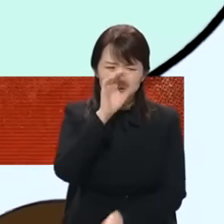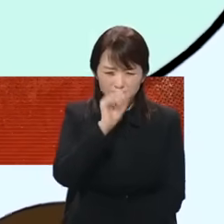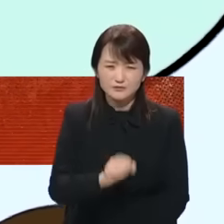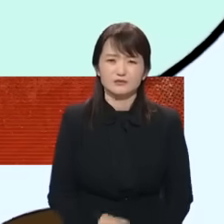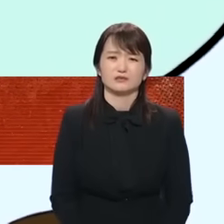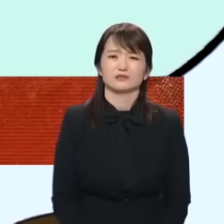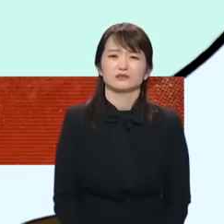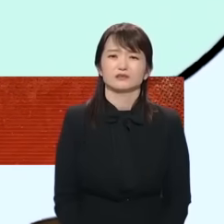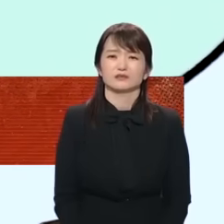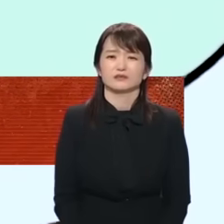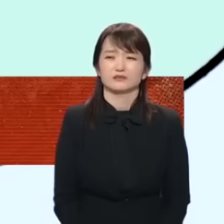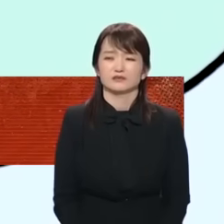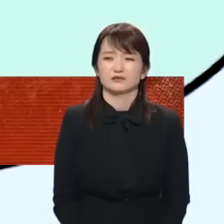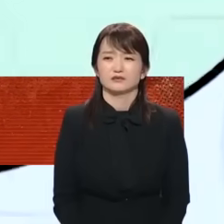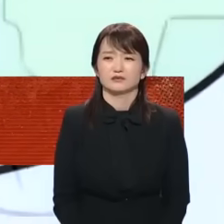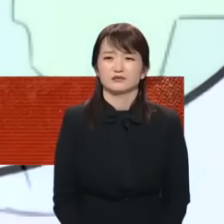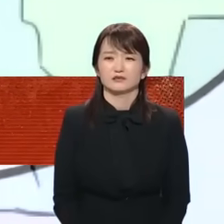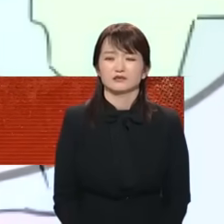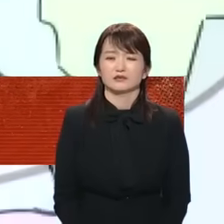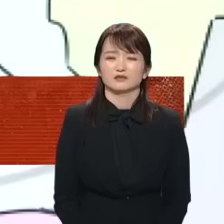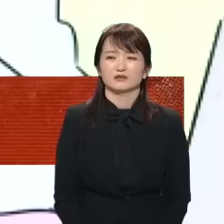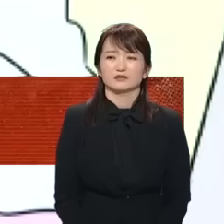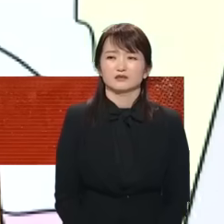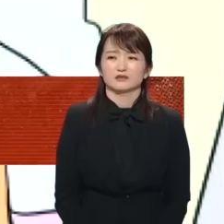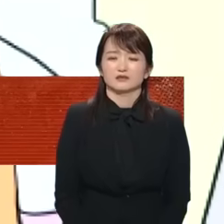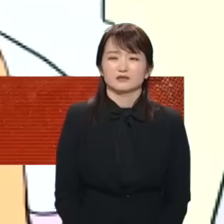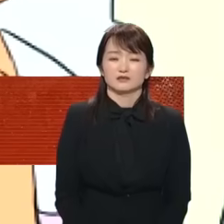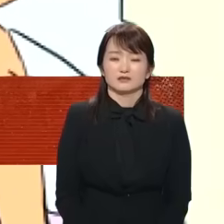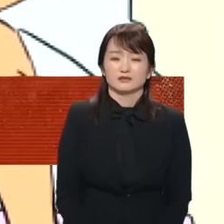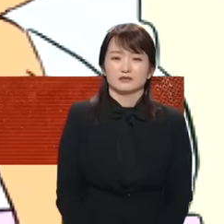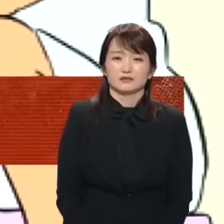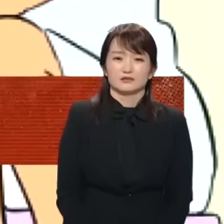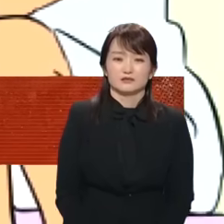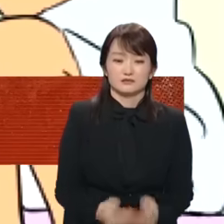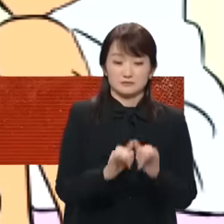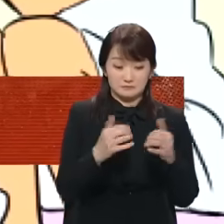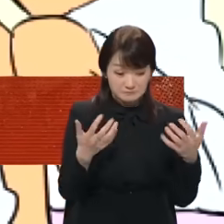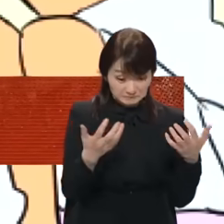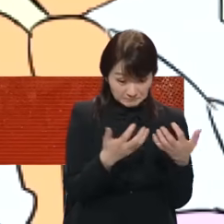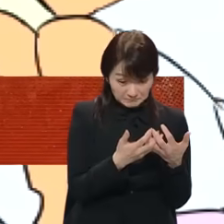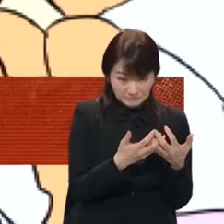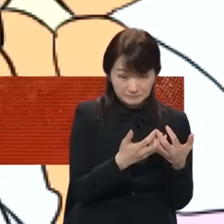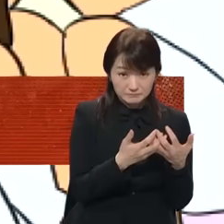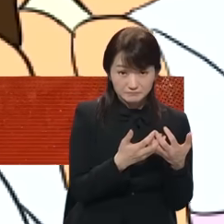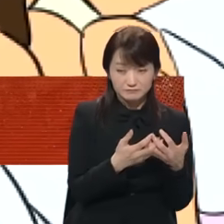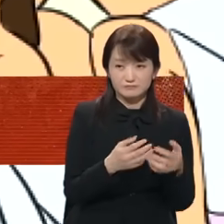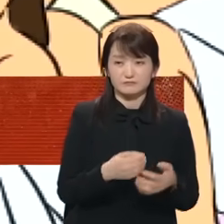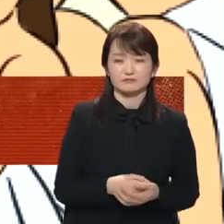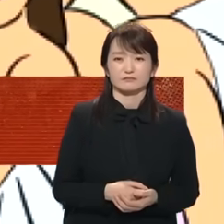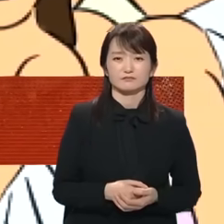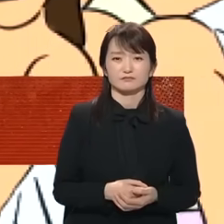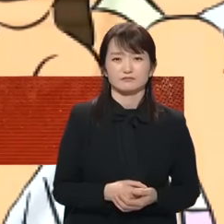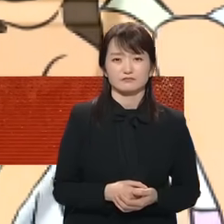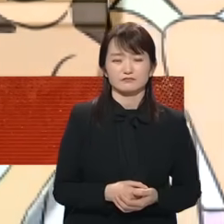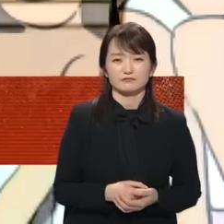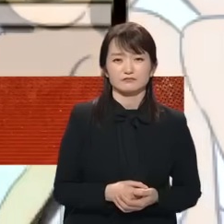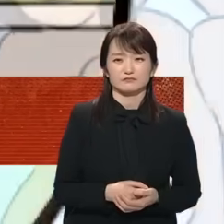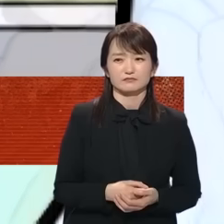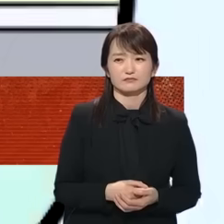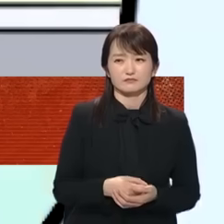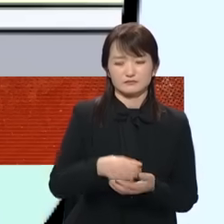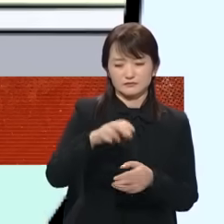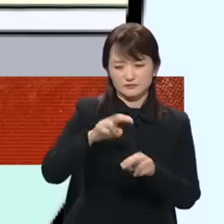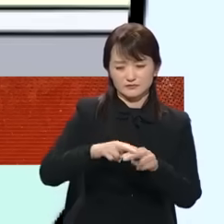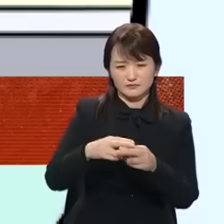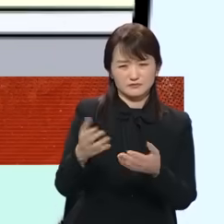싶습니다 우리가 막 사람이 너무 넘쳐나고 시설이 부족해서 저렇게 좀 악다구니 스트치 자리 뺏고 이런 그런